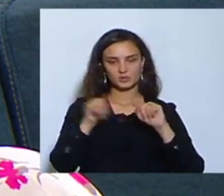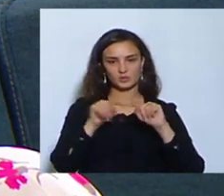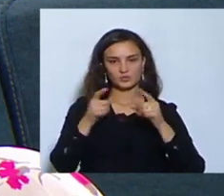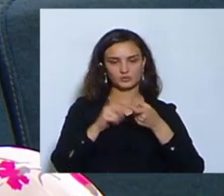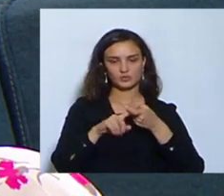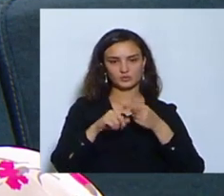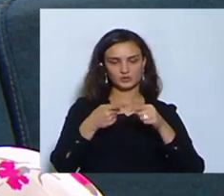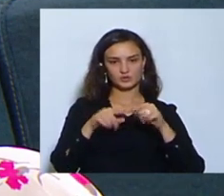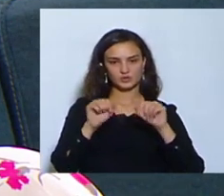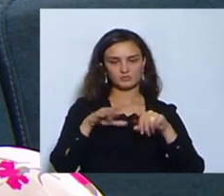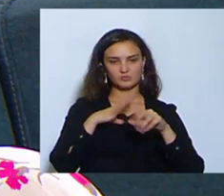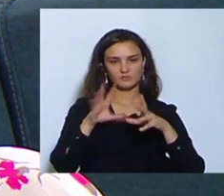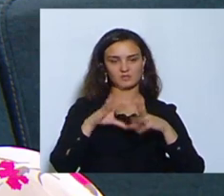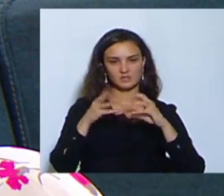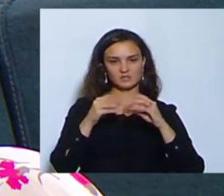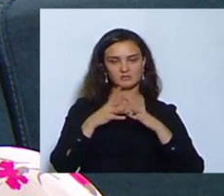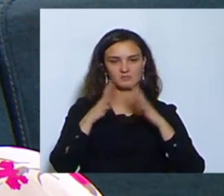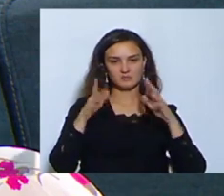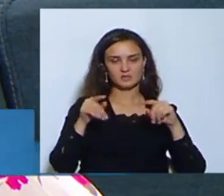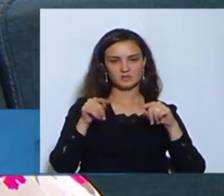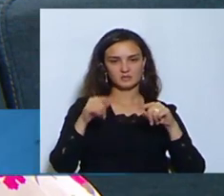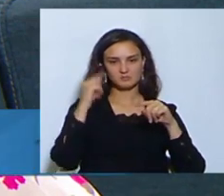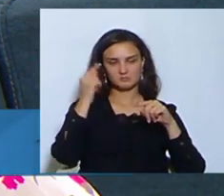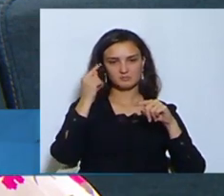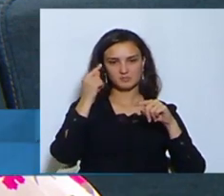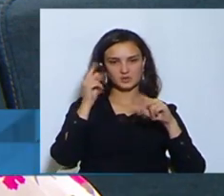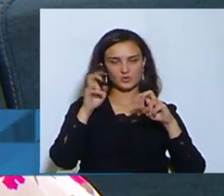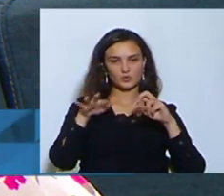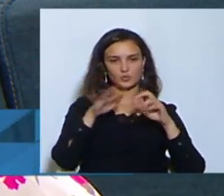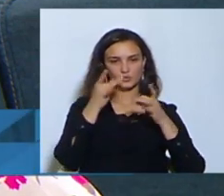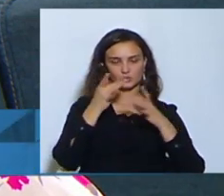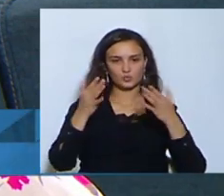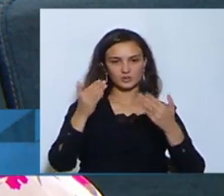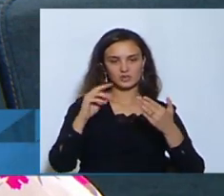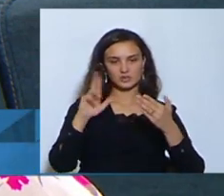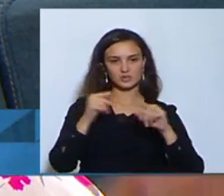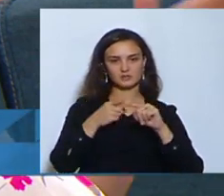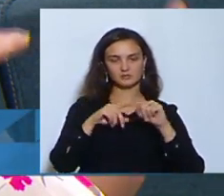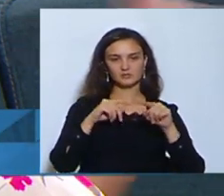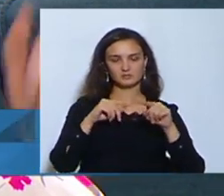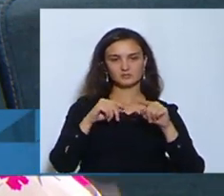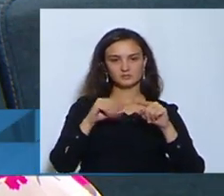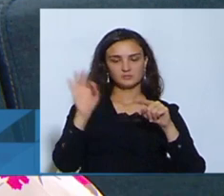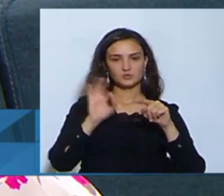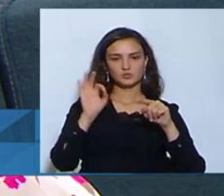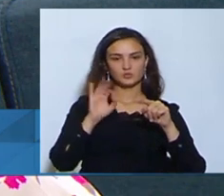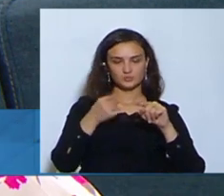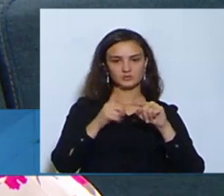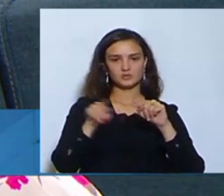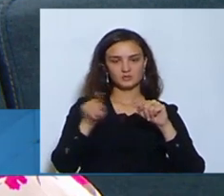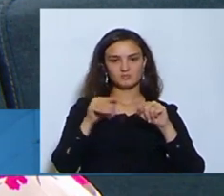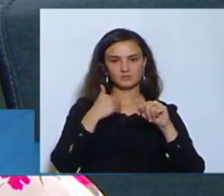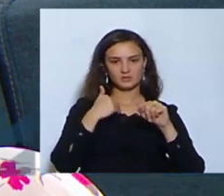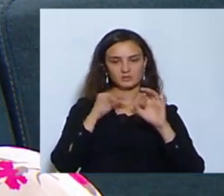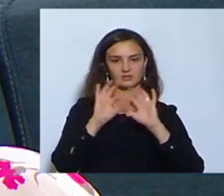არის შეიძლება ითქვას ყველაზე მეტად ბიოფსიქოსოციალურ კულტურული. და სტატისტიკასთანაც მინდა